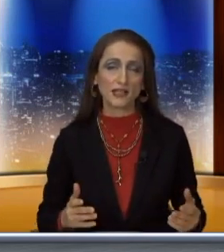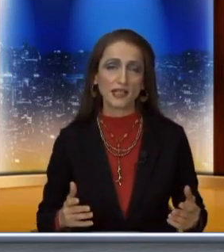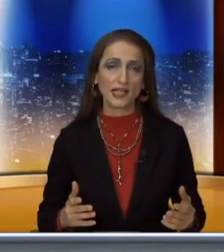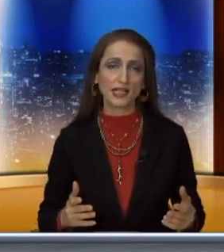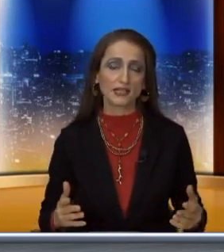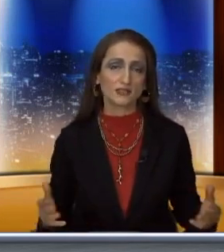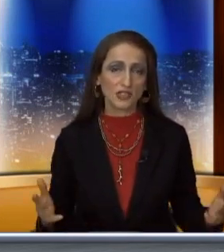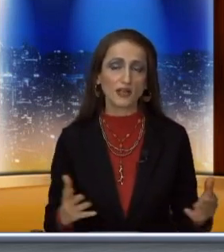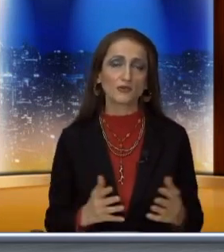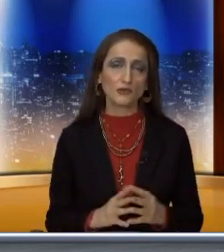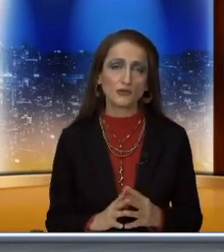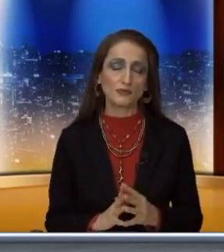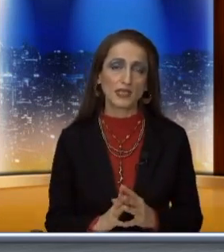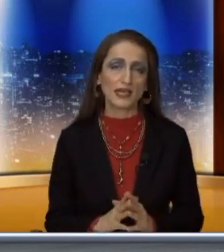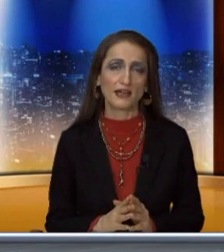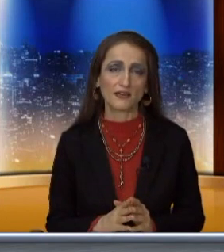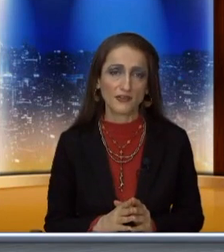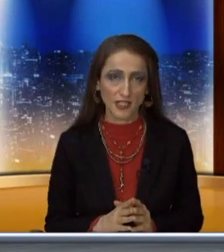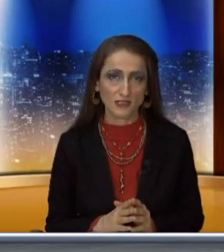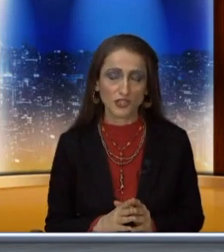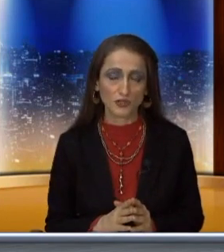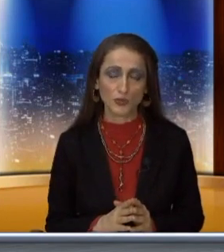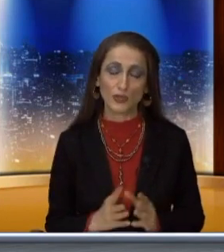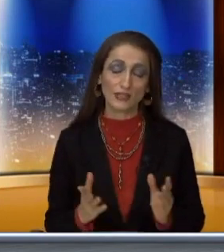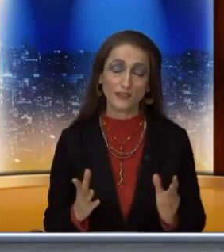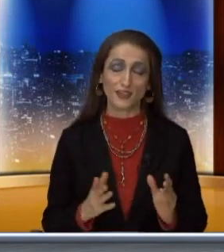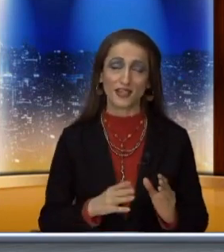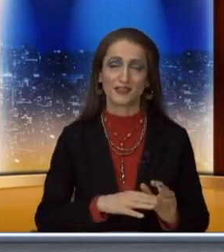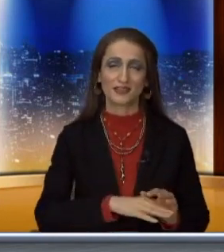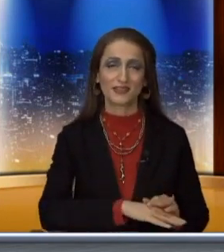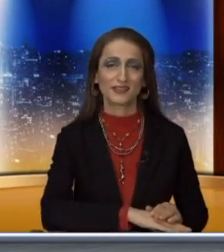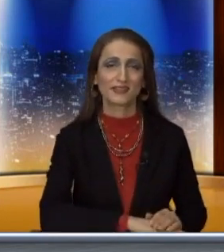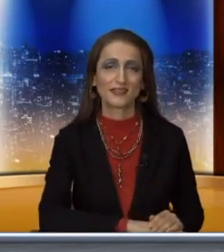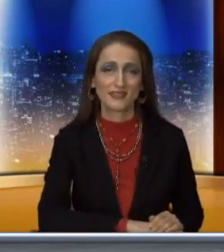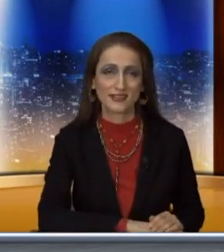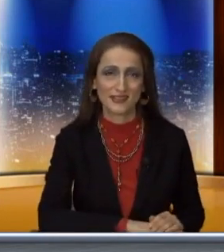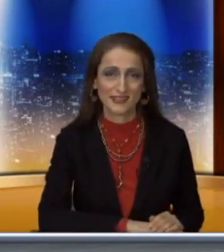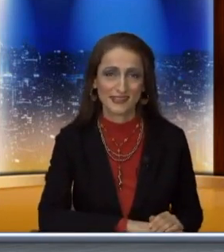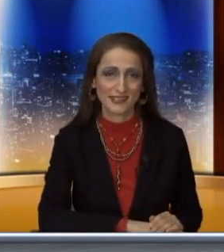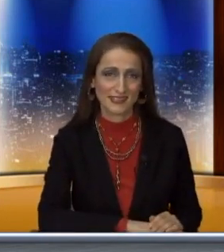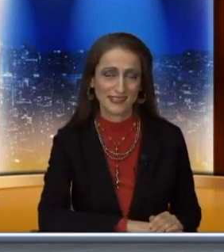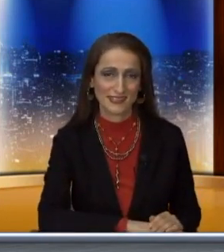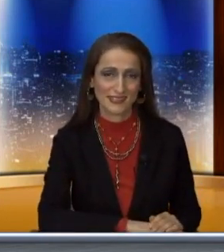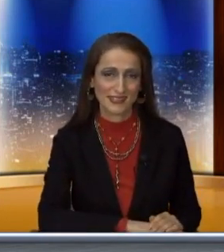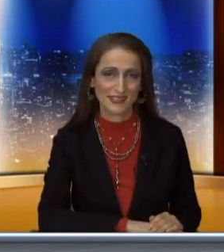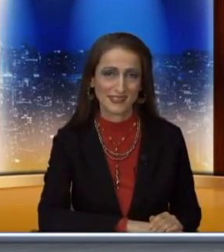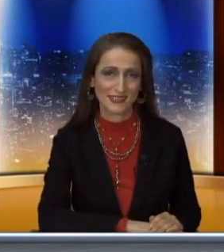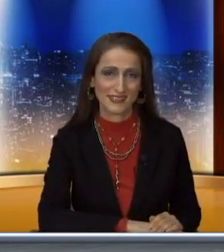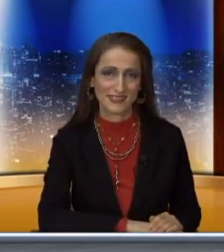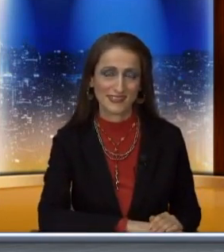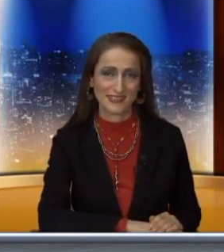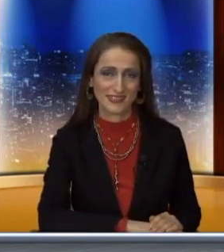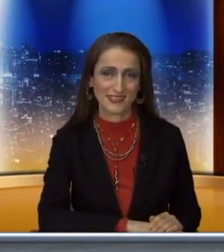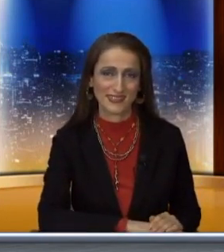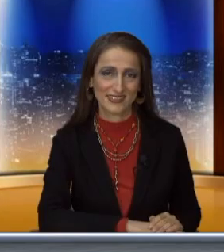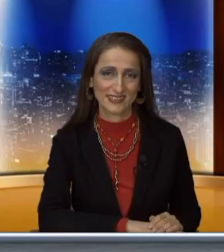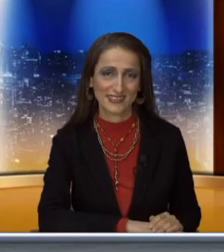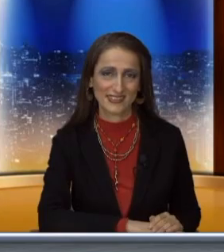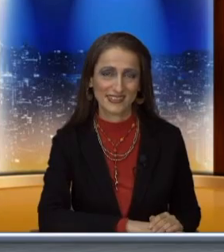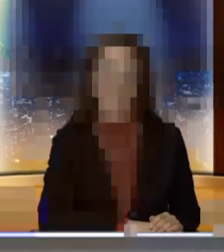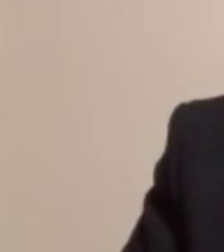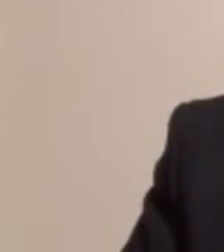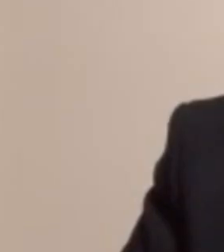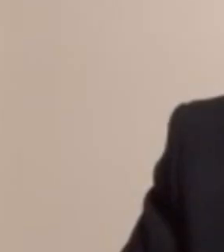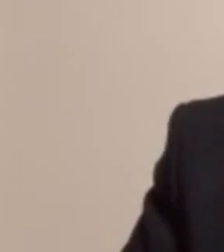الخدمات اللي تشاركون بها فريق جدو؟ اتفضل. بالبداية أحب أن أوجه تحية